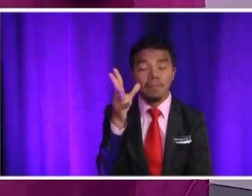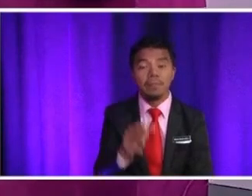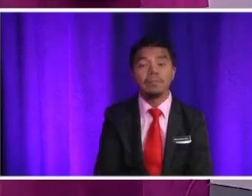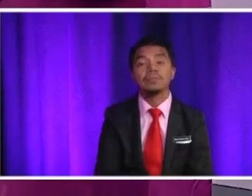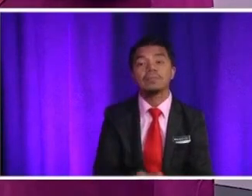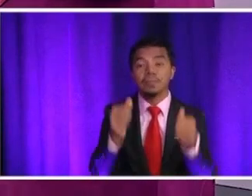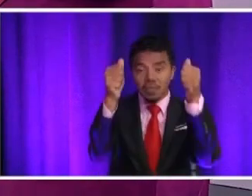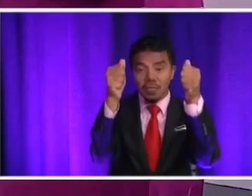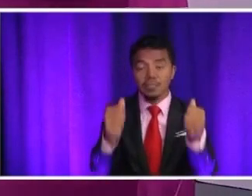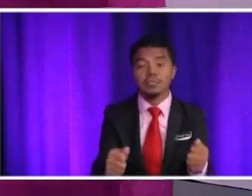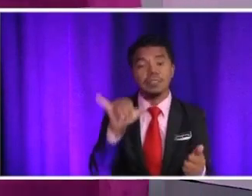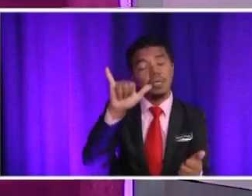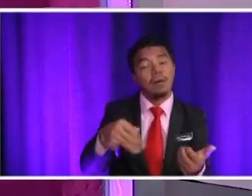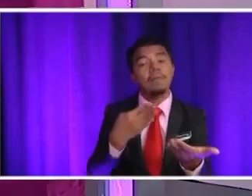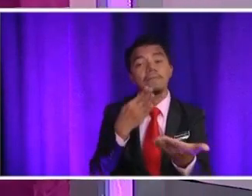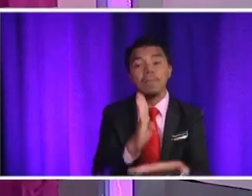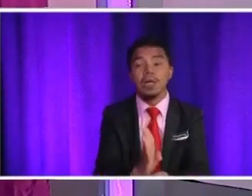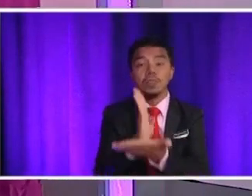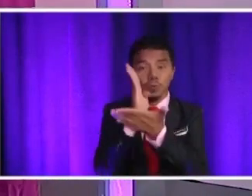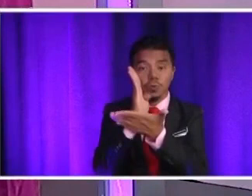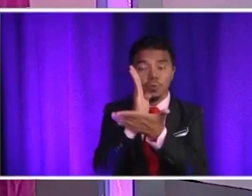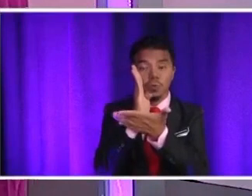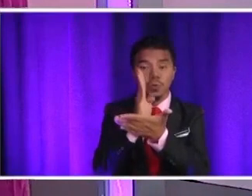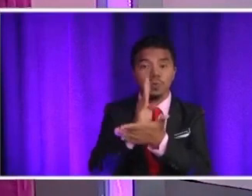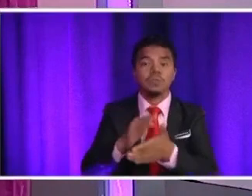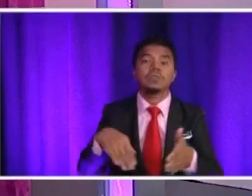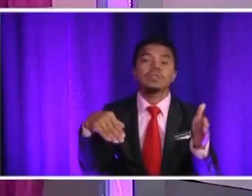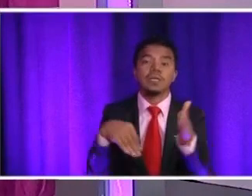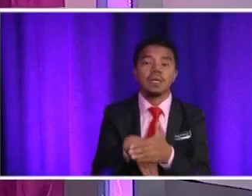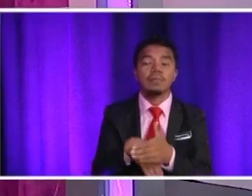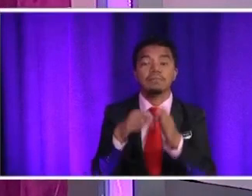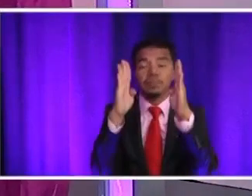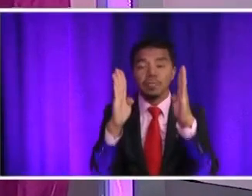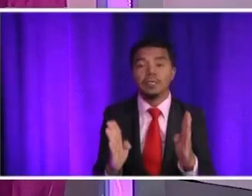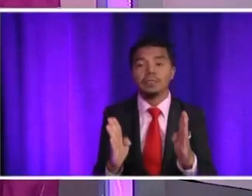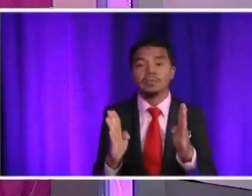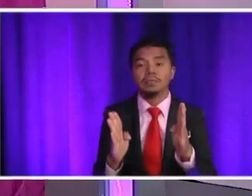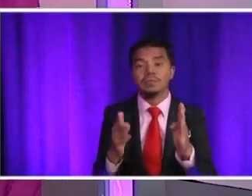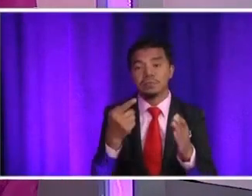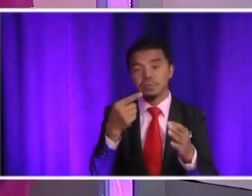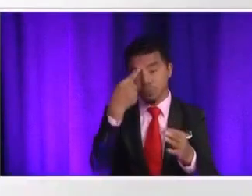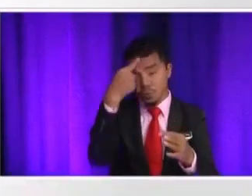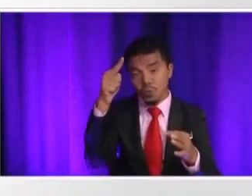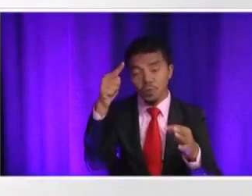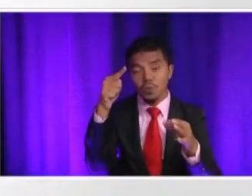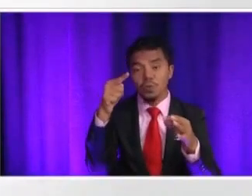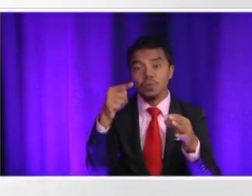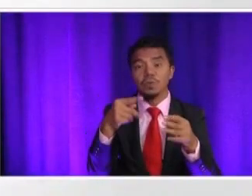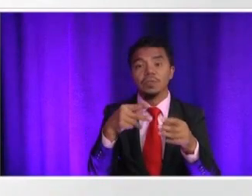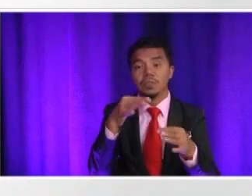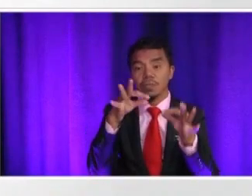yang membantu usahawan dalam bidang pemasaran. Siapa boleh? Siapa ingin cuba jawab? Okey.